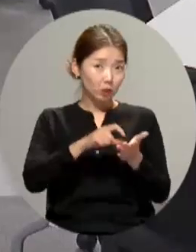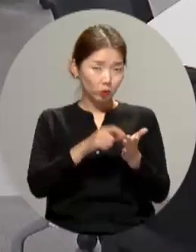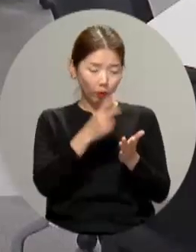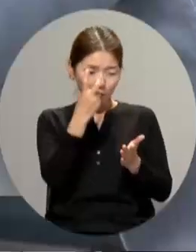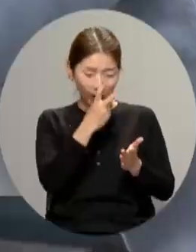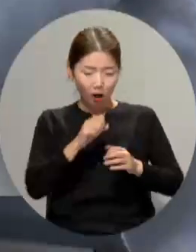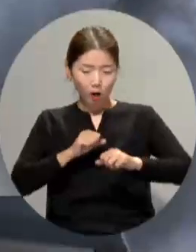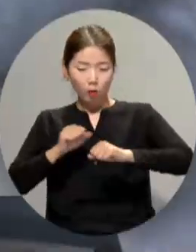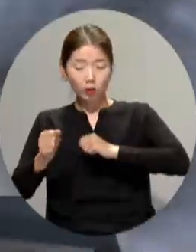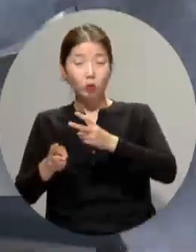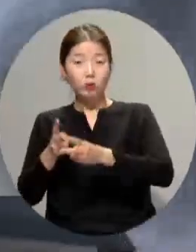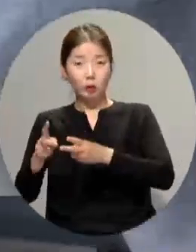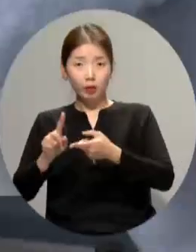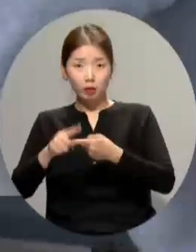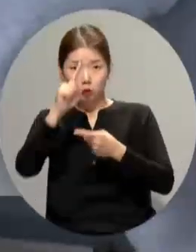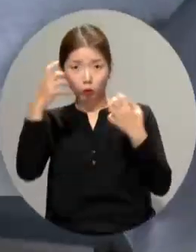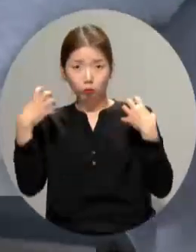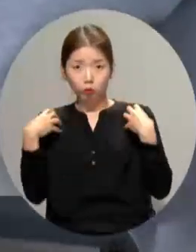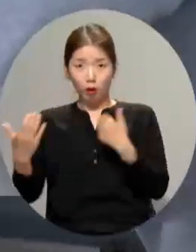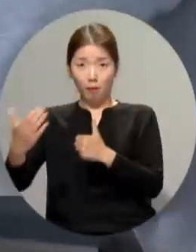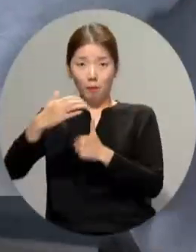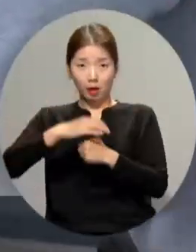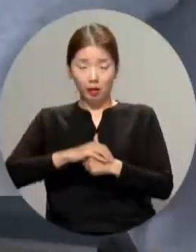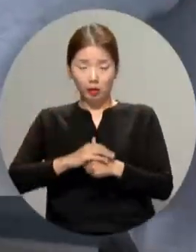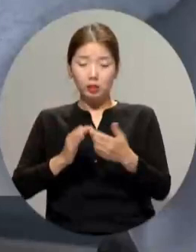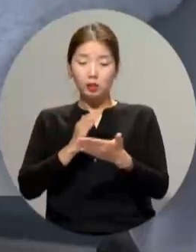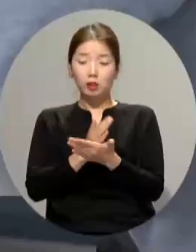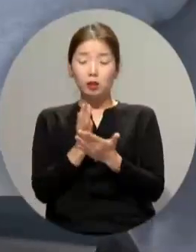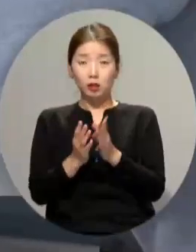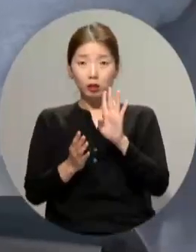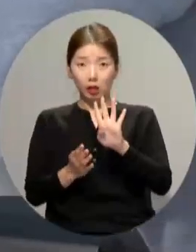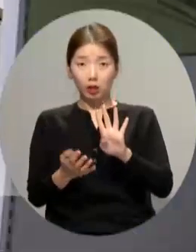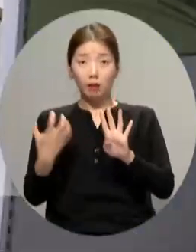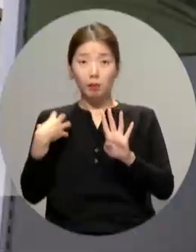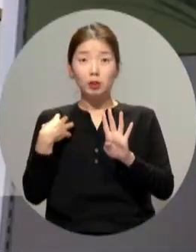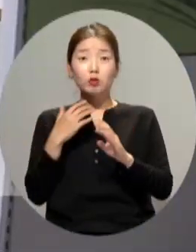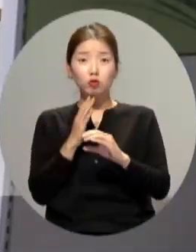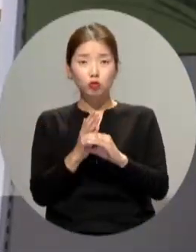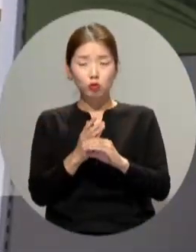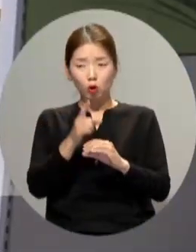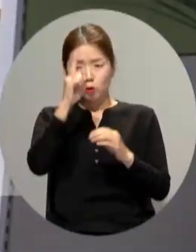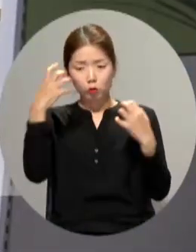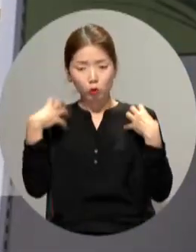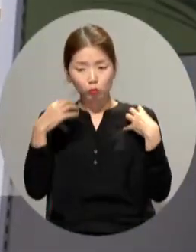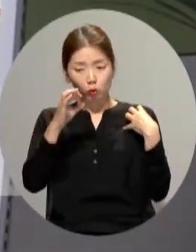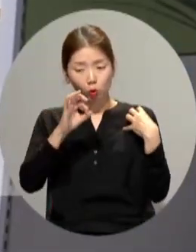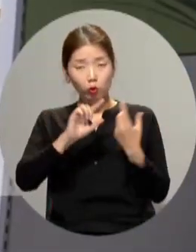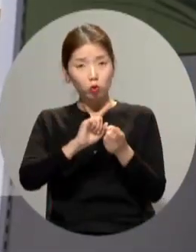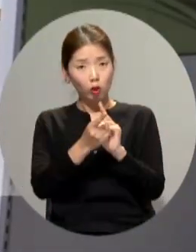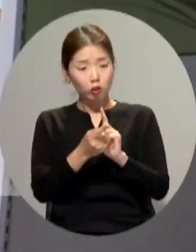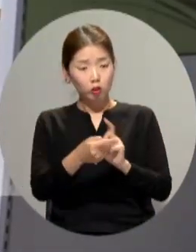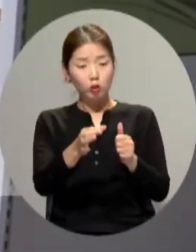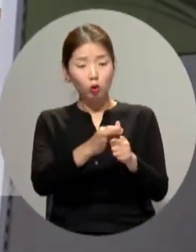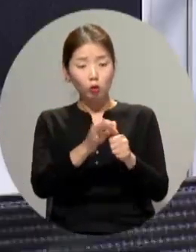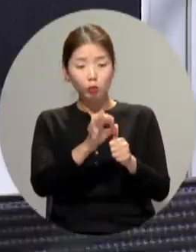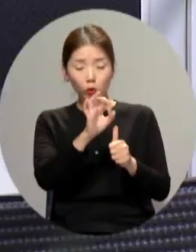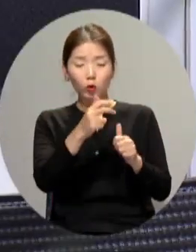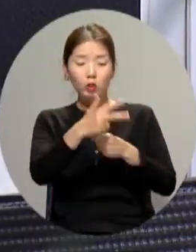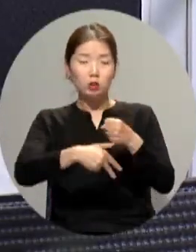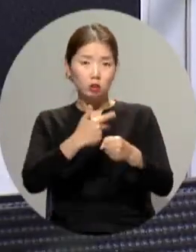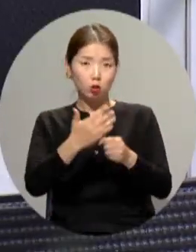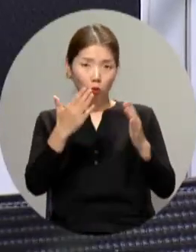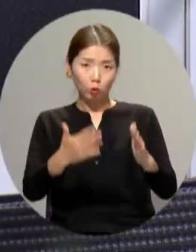장애인 활동 지원 사업 등 정부로부터 수탁받은 4개 사업을 수행하면서 정부 예산 대신 연기금에서